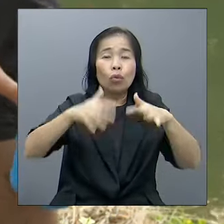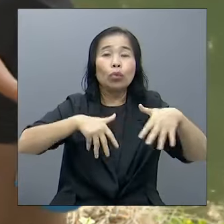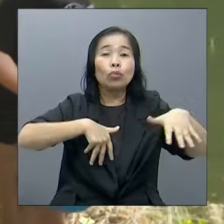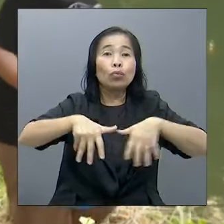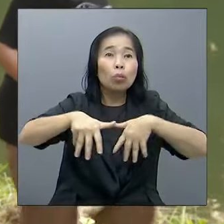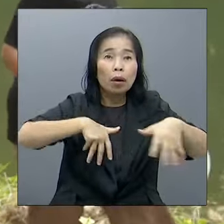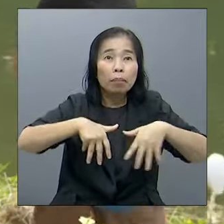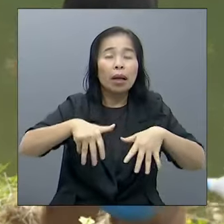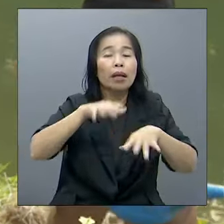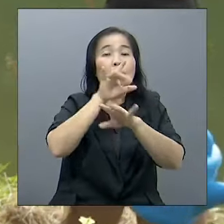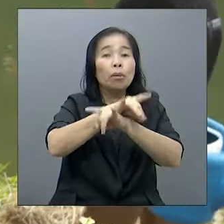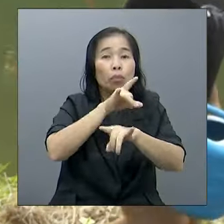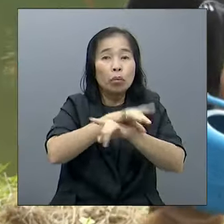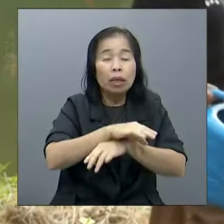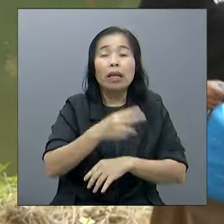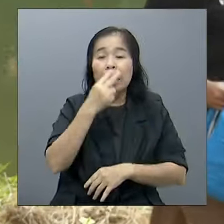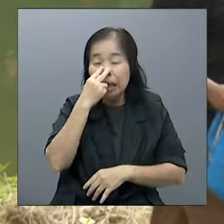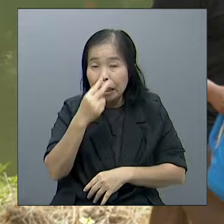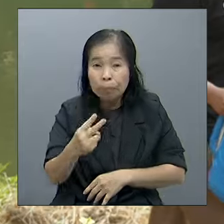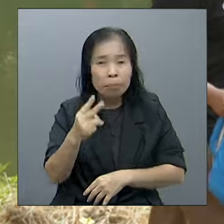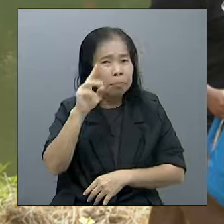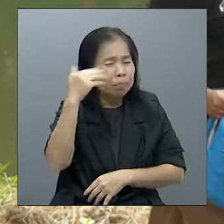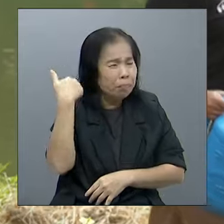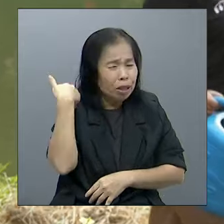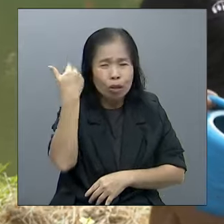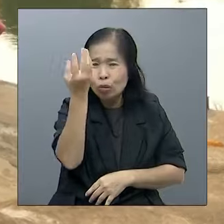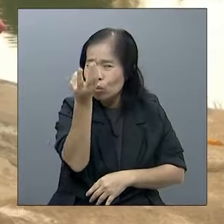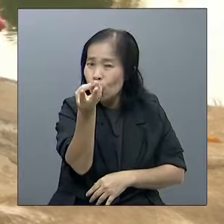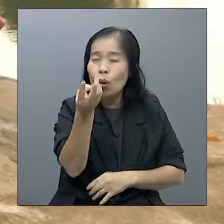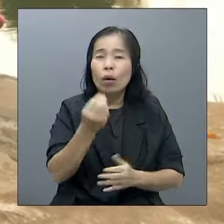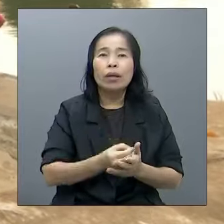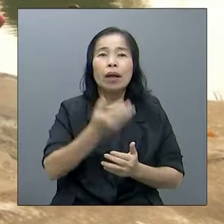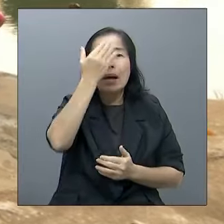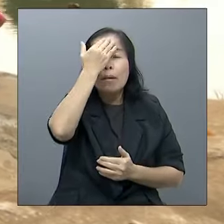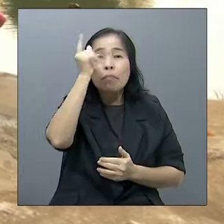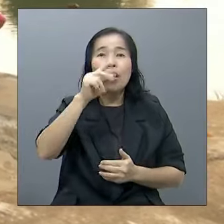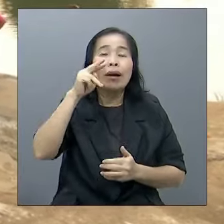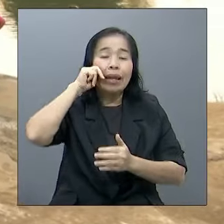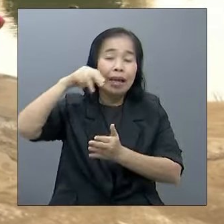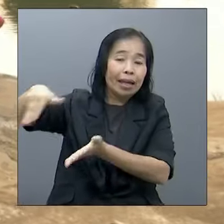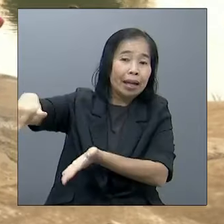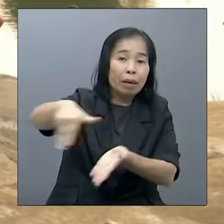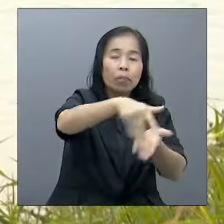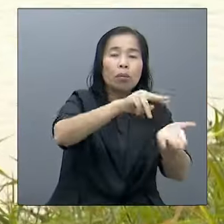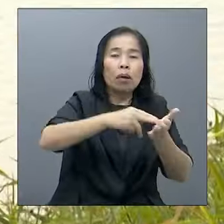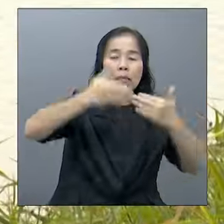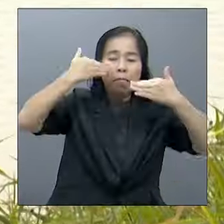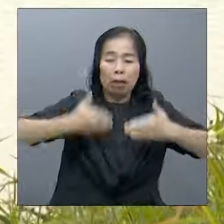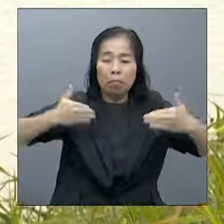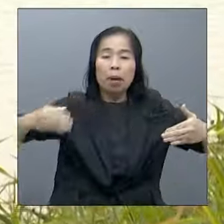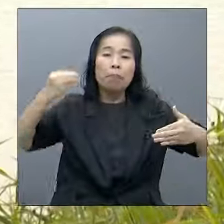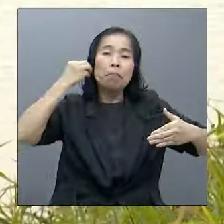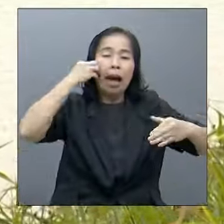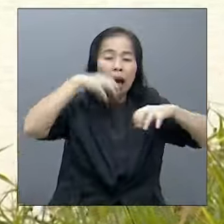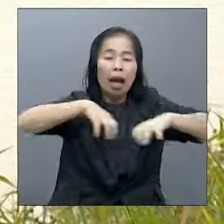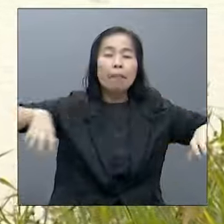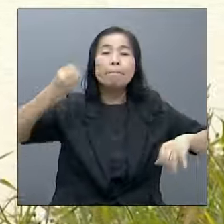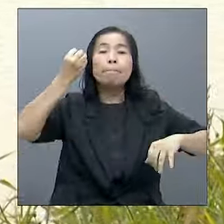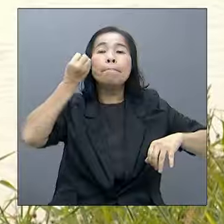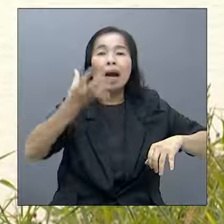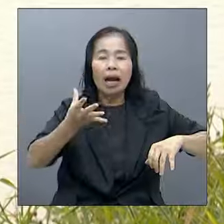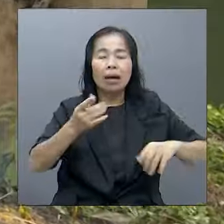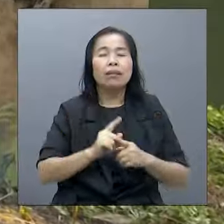ชรเองหรือนักท่องเที่ยวต่างๆเนี่ยจะได้ใกล้ชิดแม่น้ำหรือว่าได้สัมผัสน้ำเพราะว่าท่าน้ำสาธารณะเนี่ยถูกปิดกั้นหมดแล้วค่ะเราก็เลยอยากพัฒนาตรงนี้